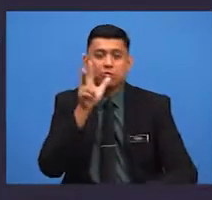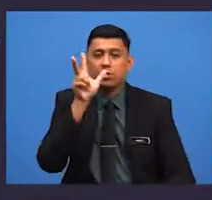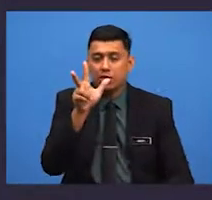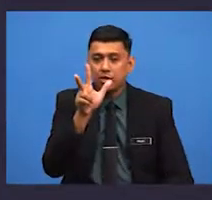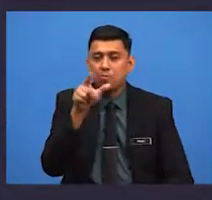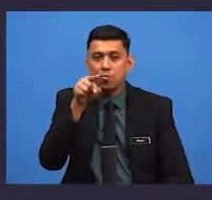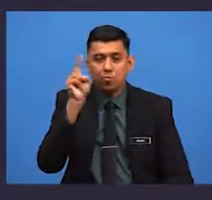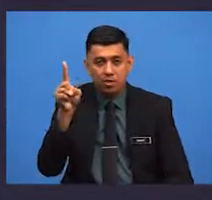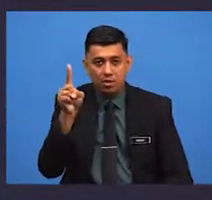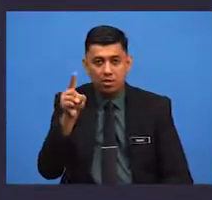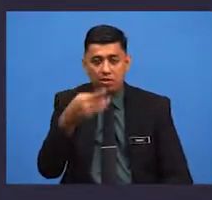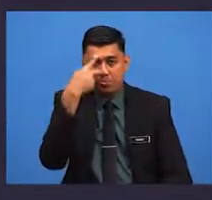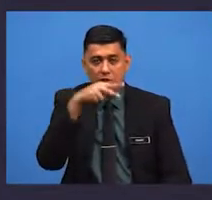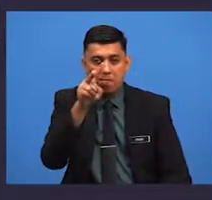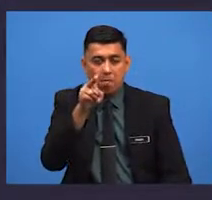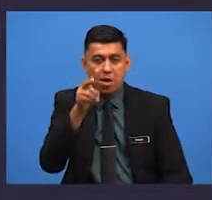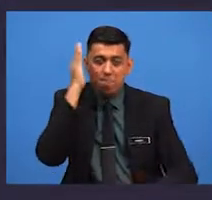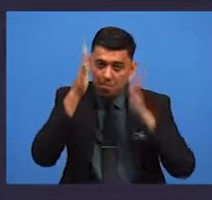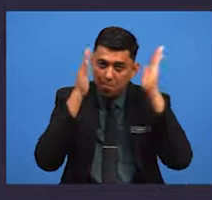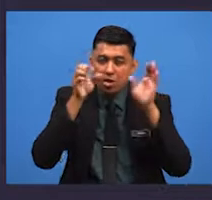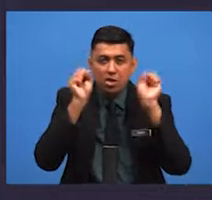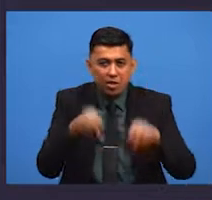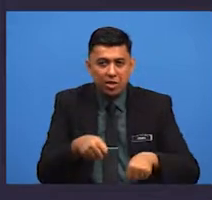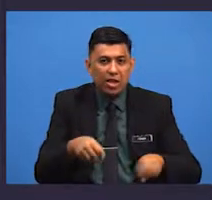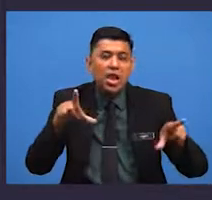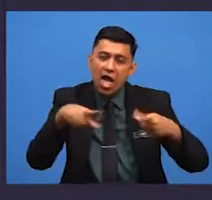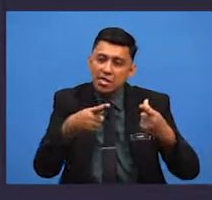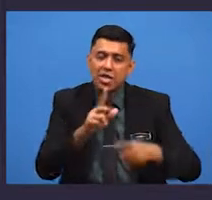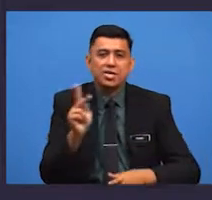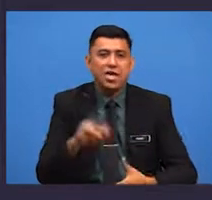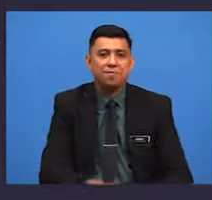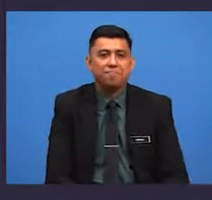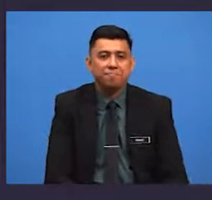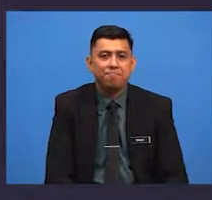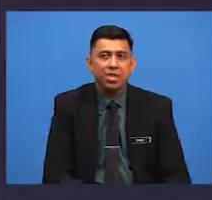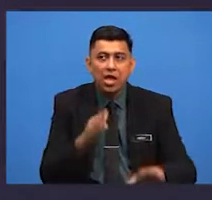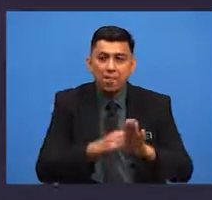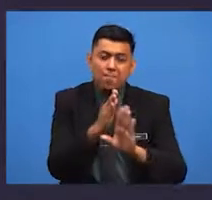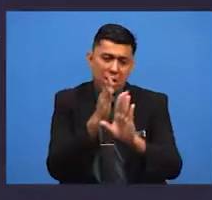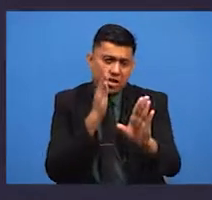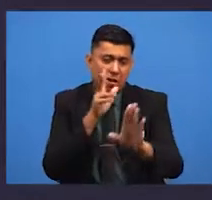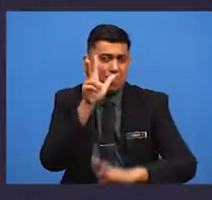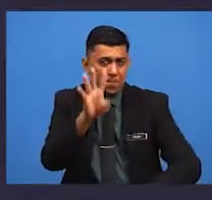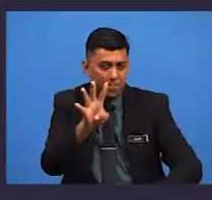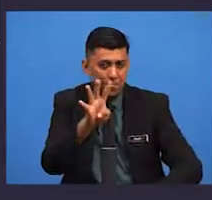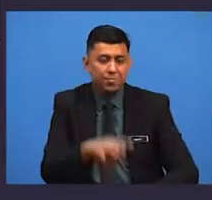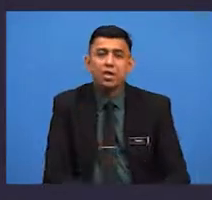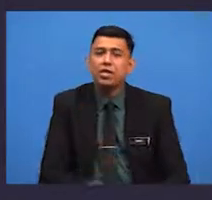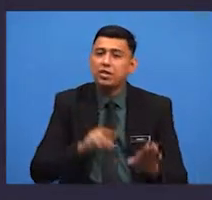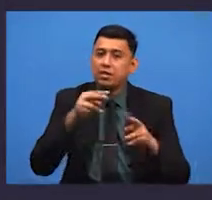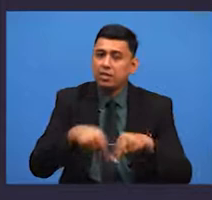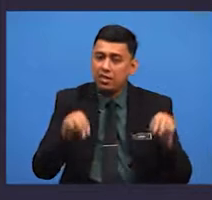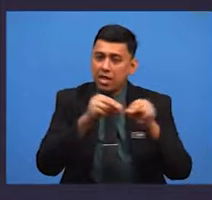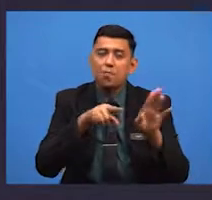3.1 paparkan Malaysia boleh akan dilaksanakan. Pada baris keempat, nilai permulaan